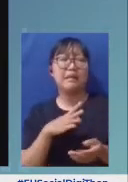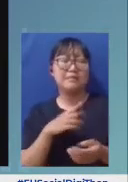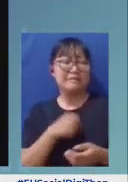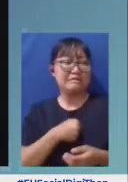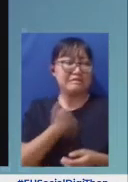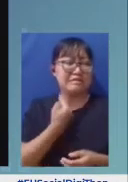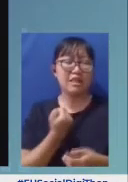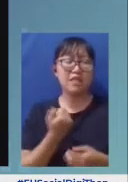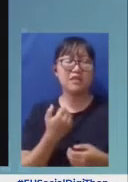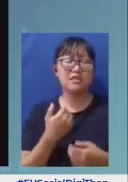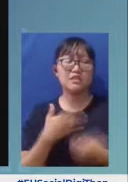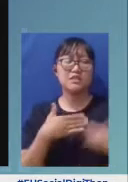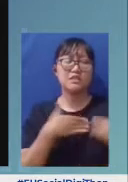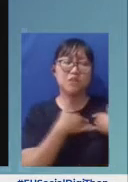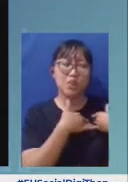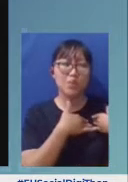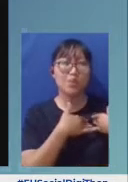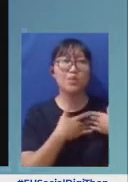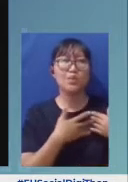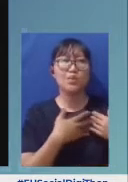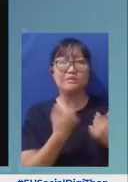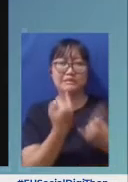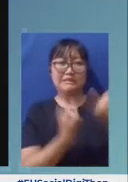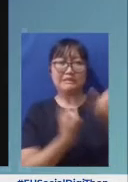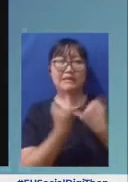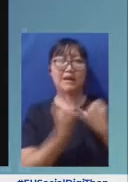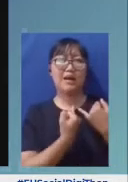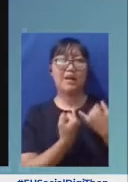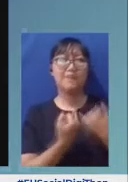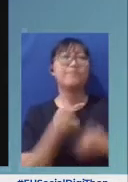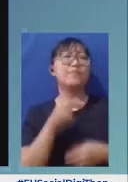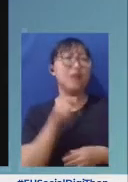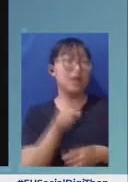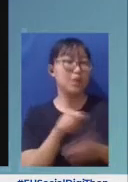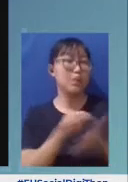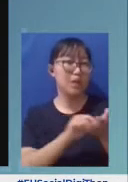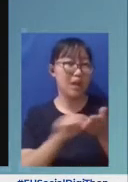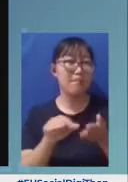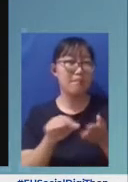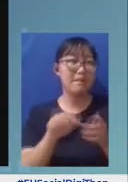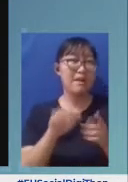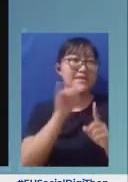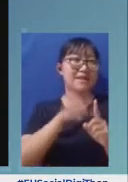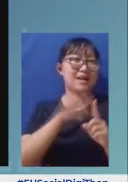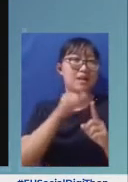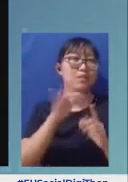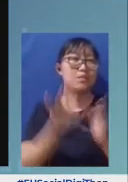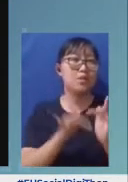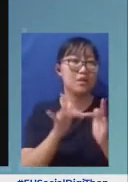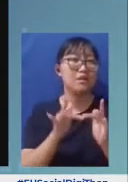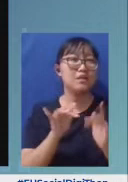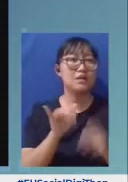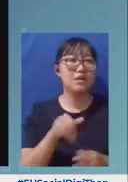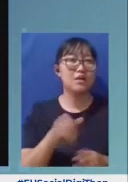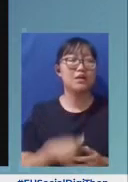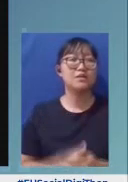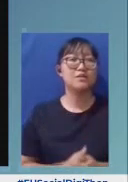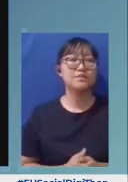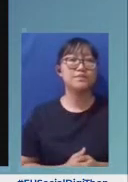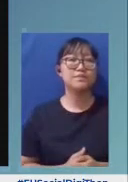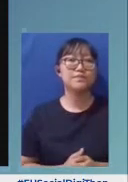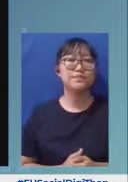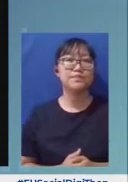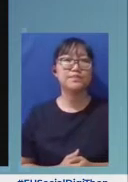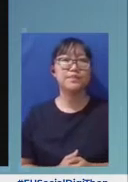ya. Di gadget kita itu cyberbullying ya. Nah, jadi sebenarnya apakah itu bullying atau